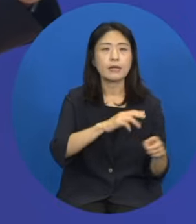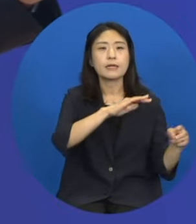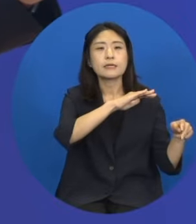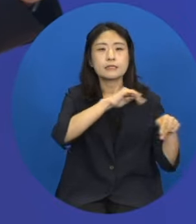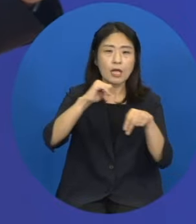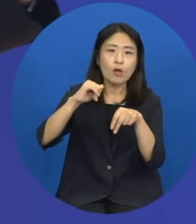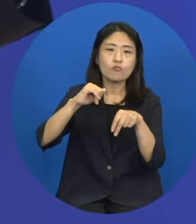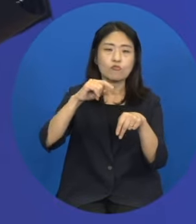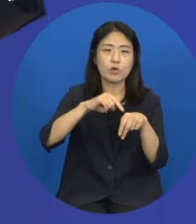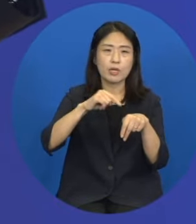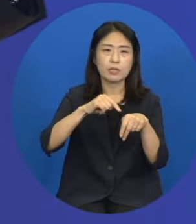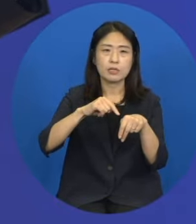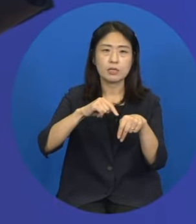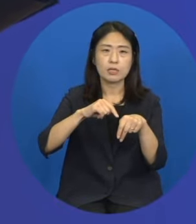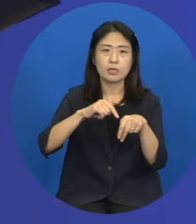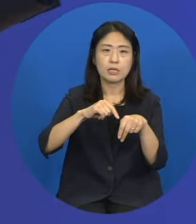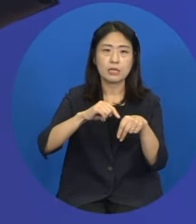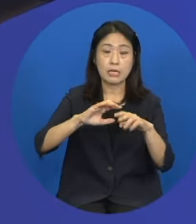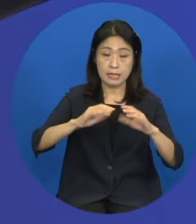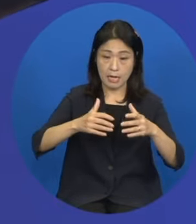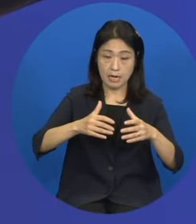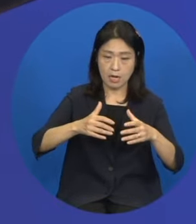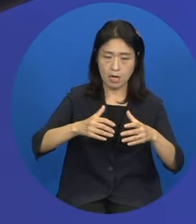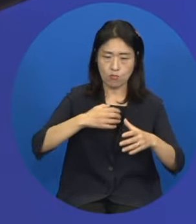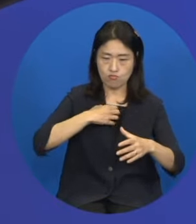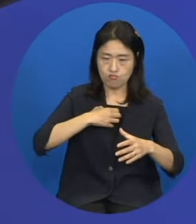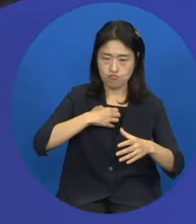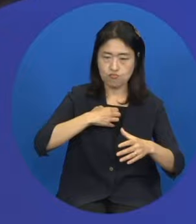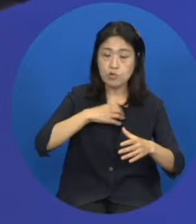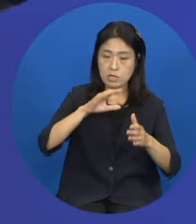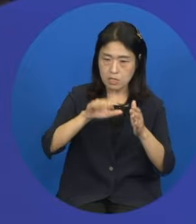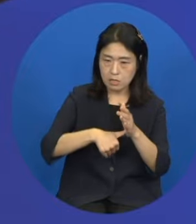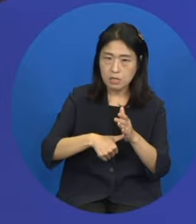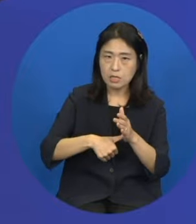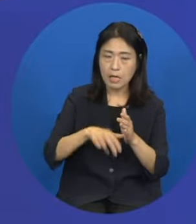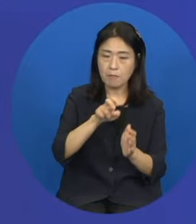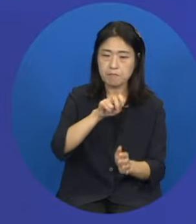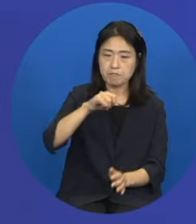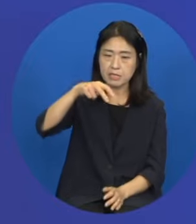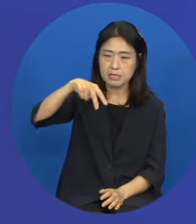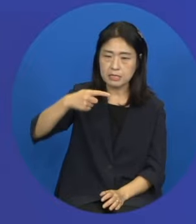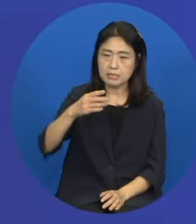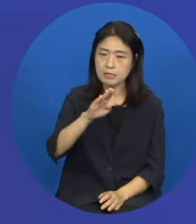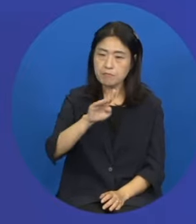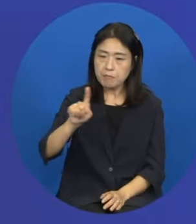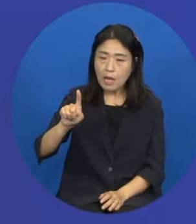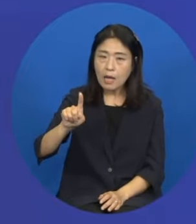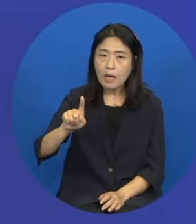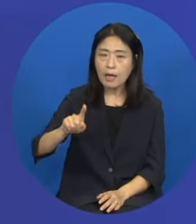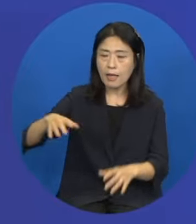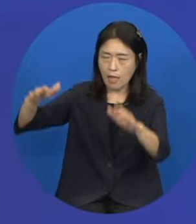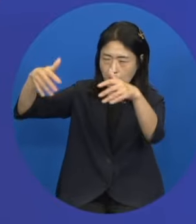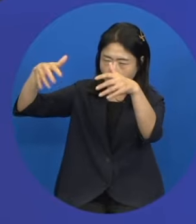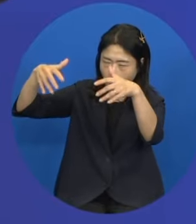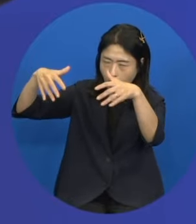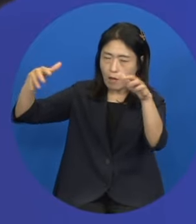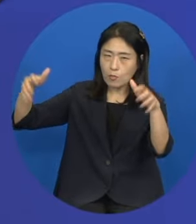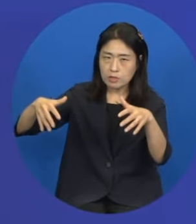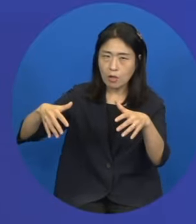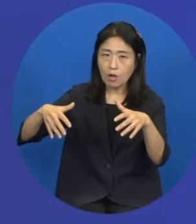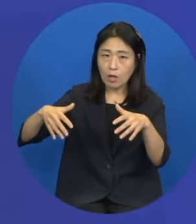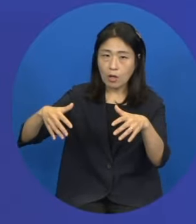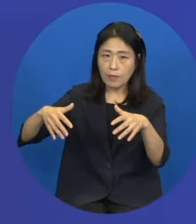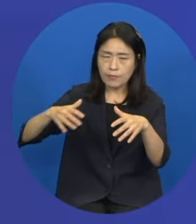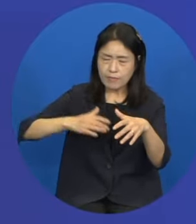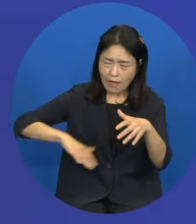위기 앞에서 백성들을 모았어요. 어디에? 미스바에. 모여서 우리 기도하자. 기도하자. 근데